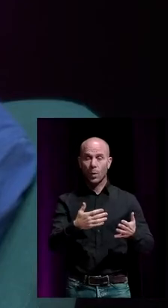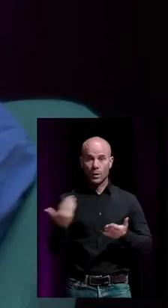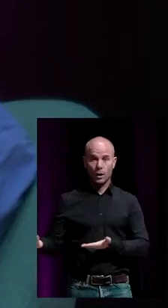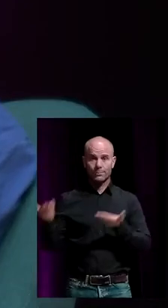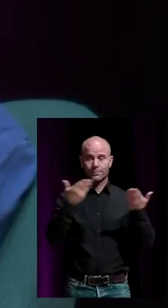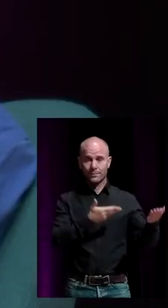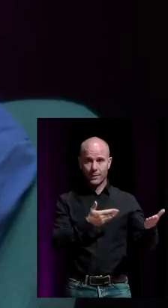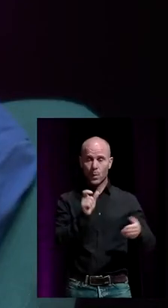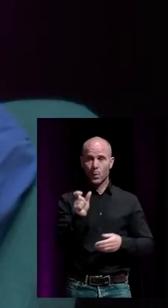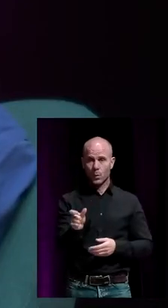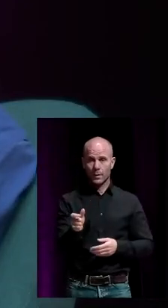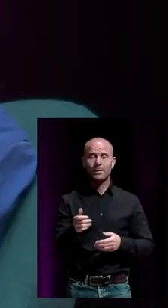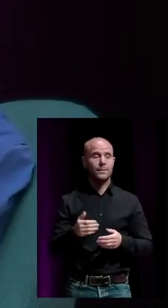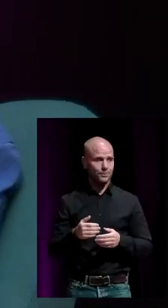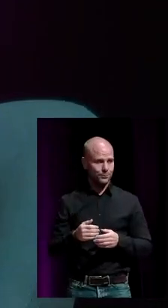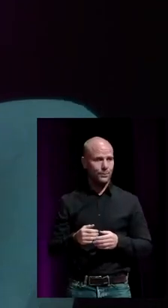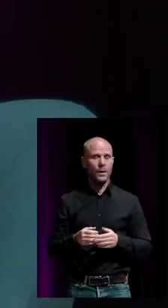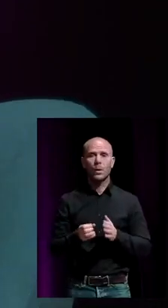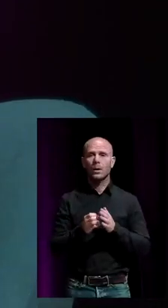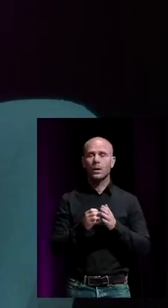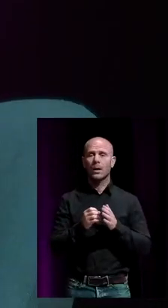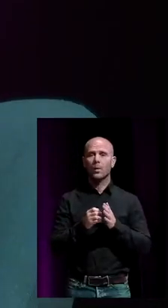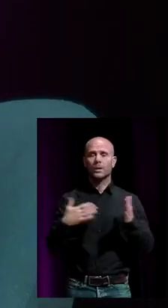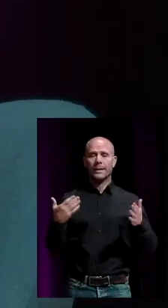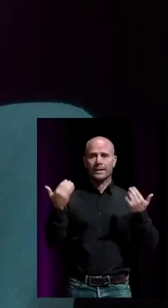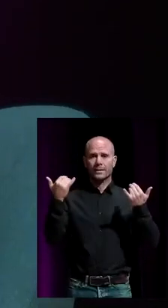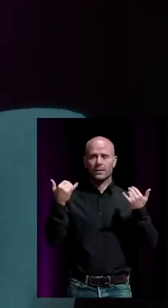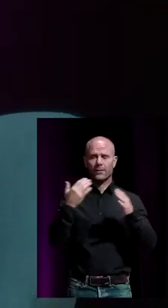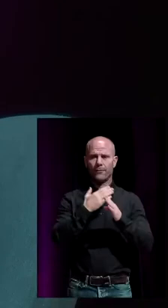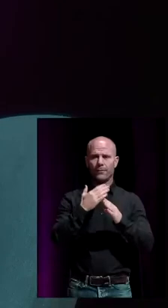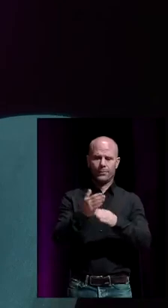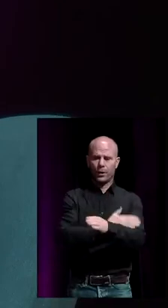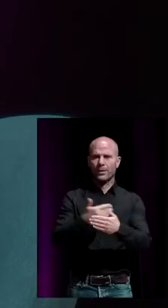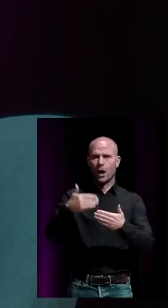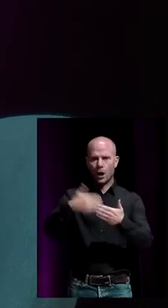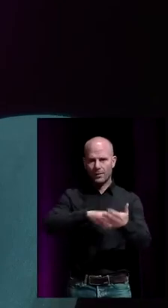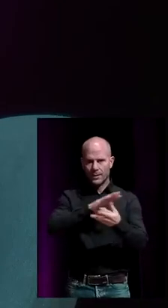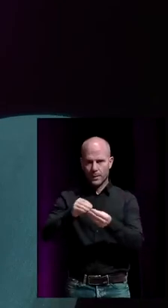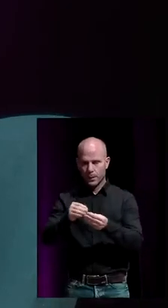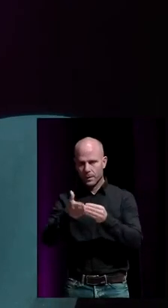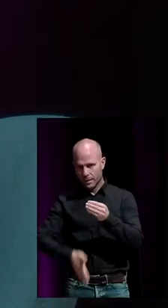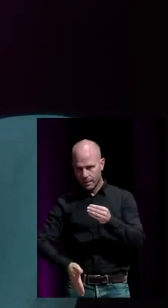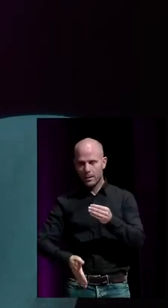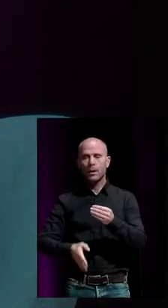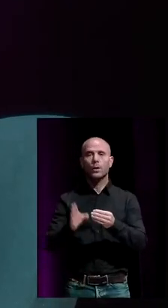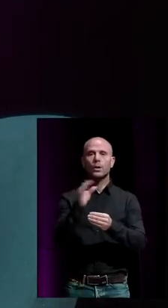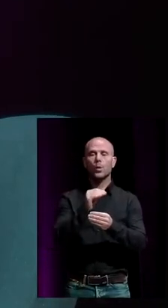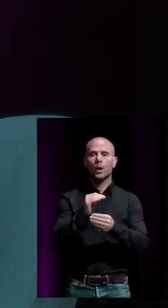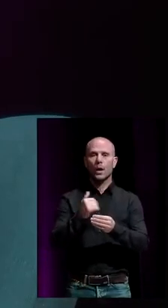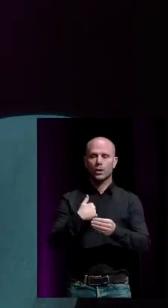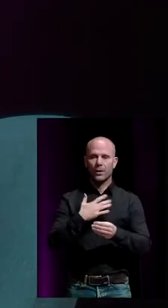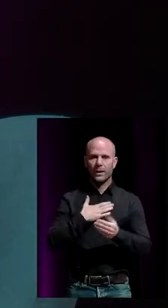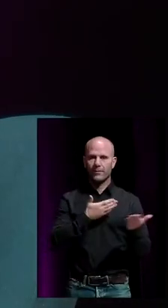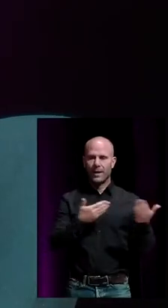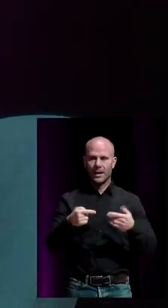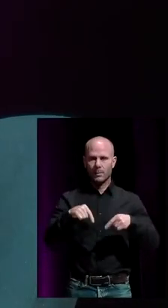lämna över ordet här. För vi har, innan vi ska avsluta det här webbinariet, så vill jag välkomna